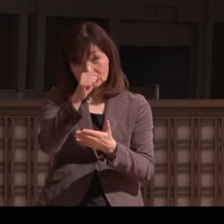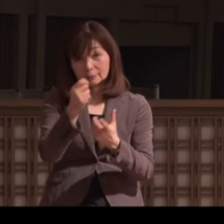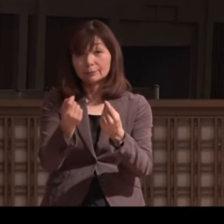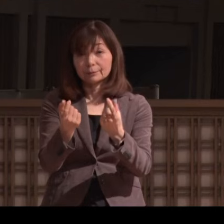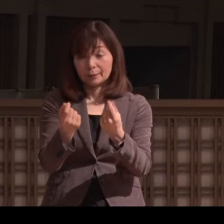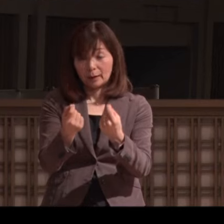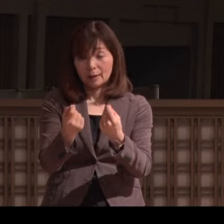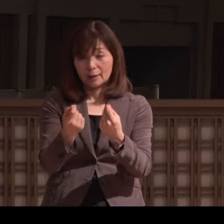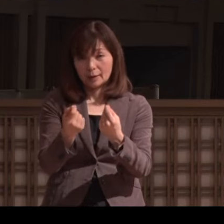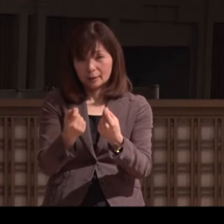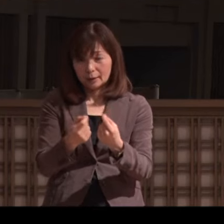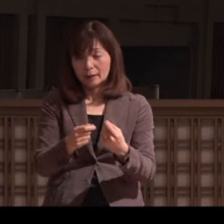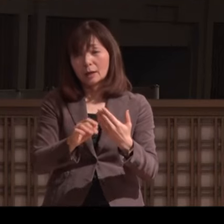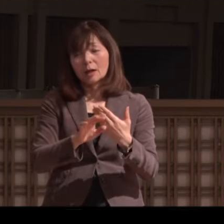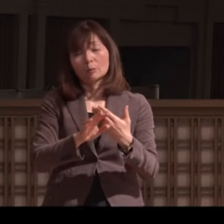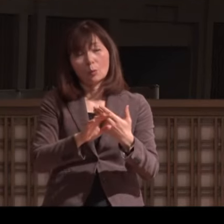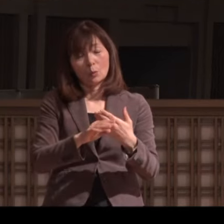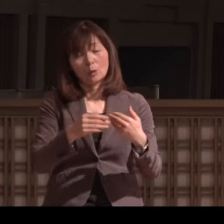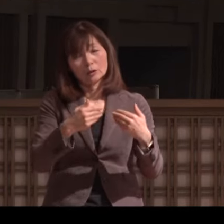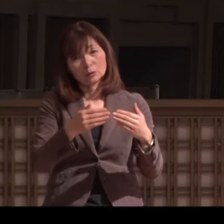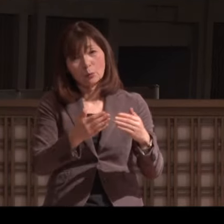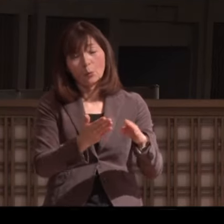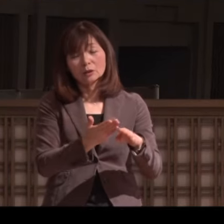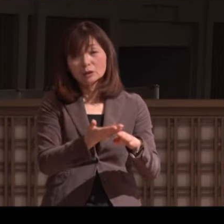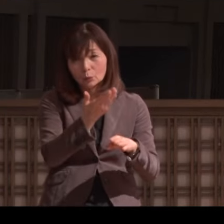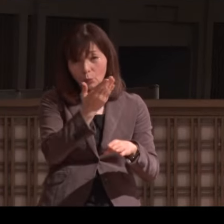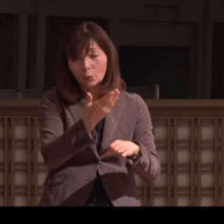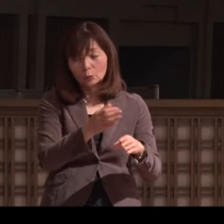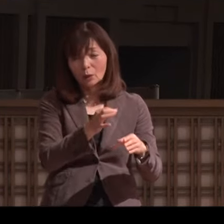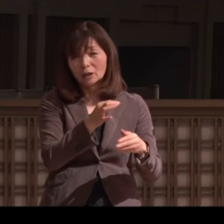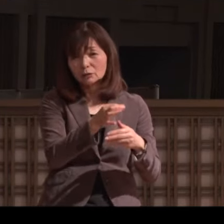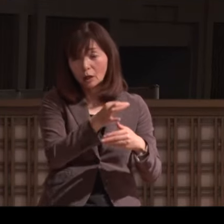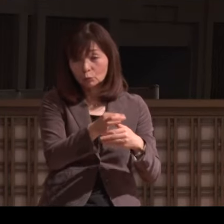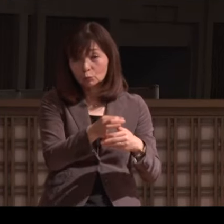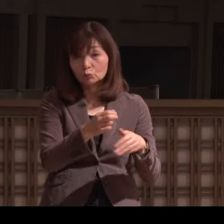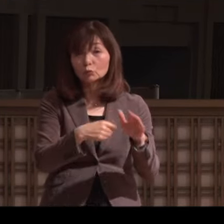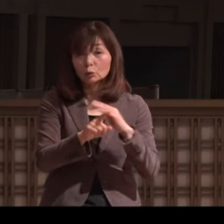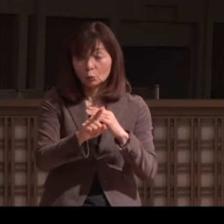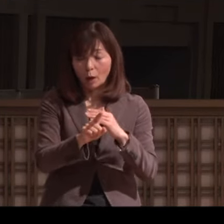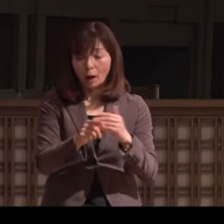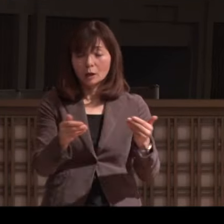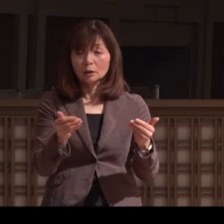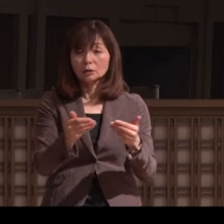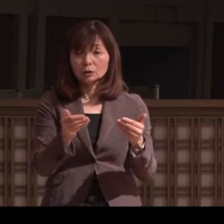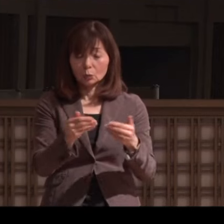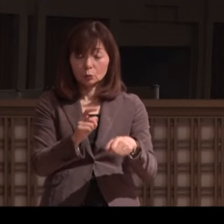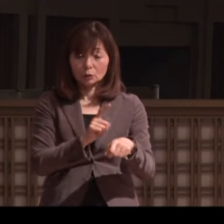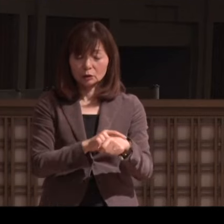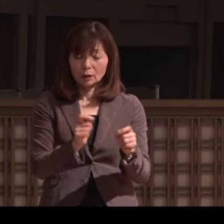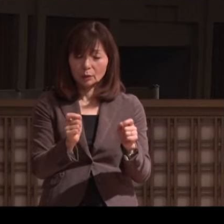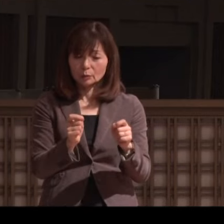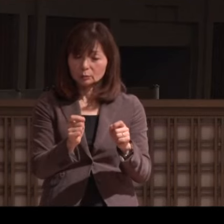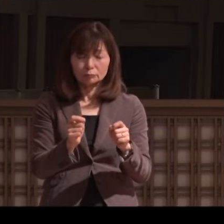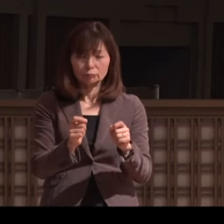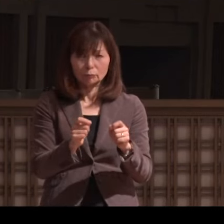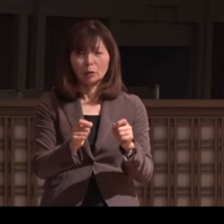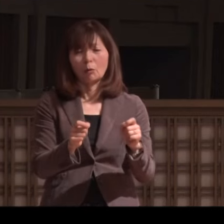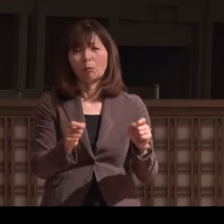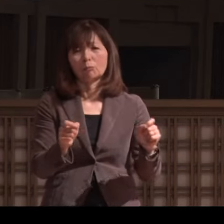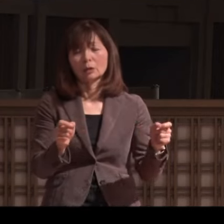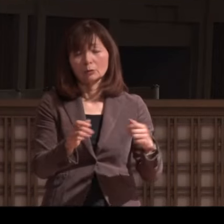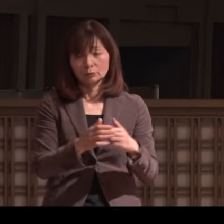これ余計なお金そこで使うってことはどういうことですか仕事の時間を短くできないってことです皆さんは